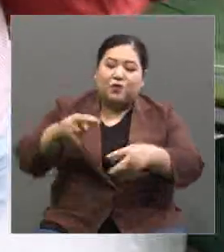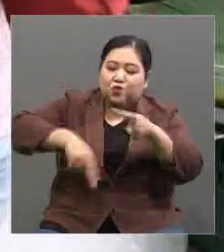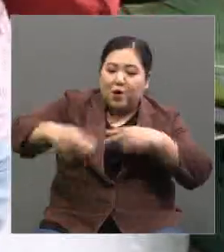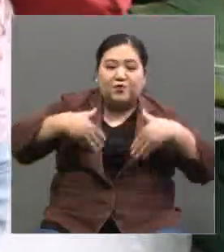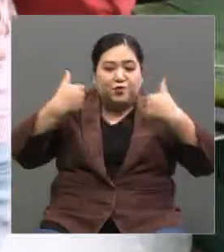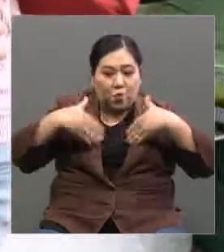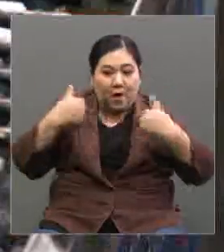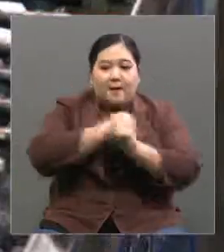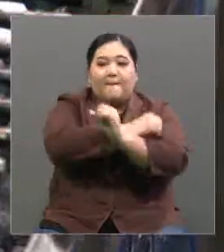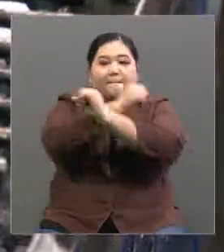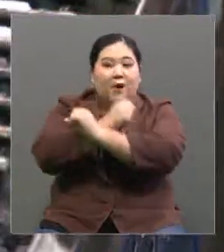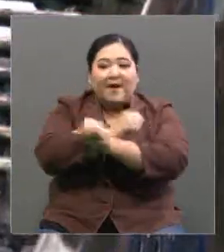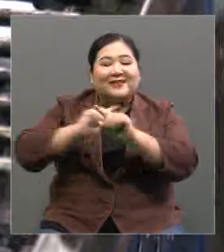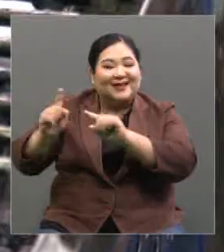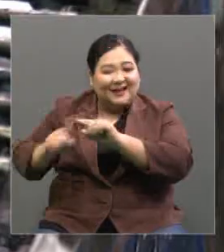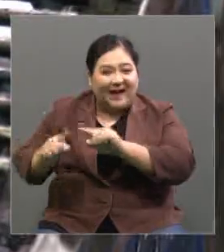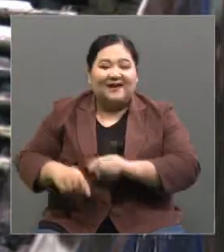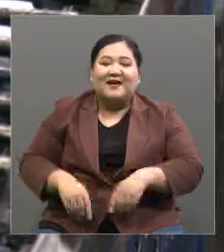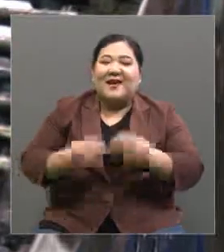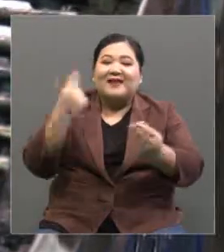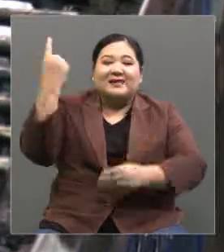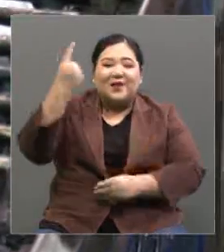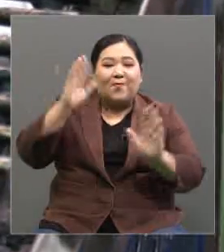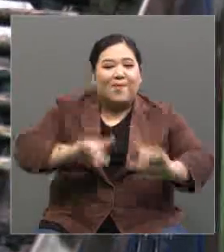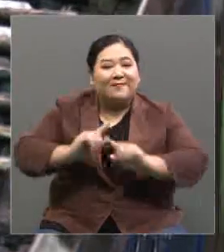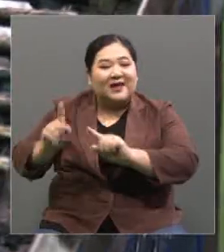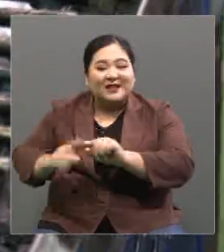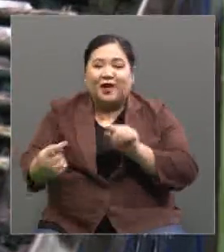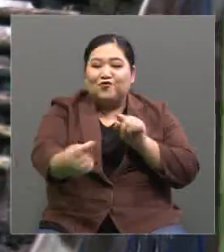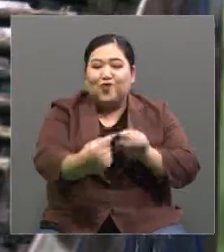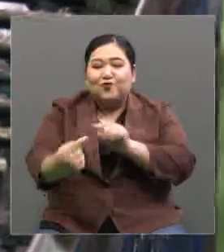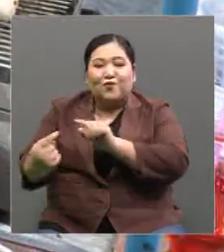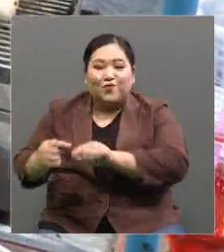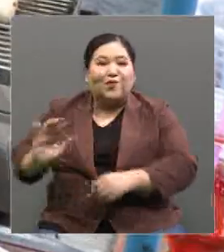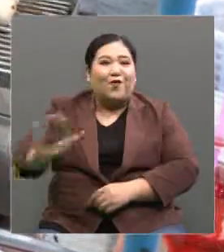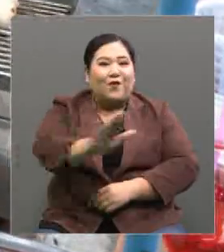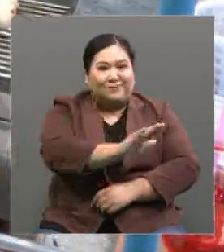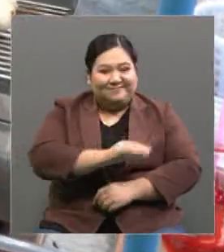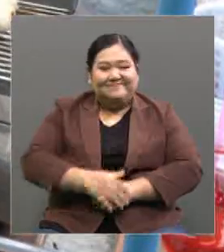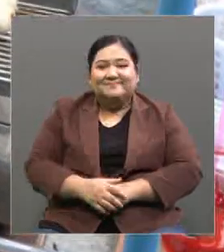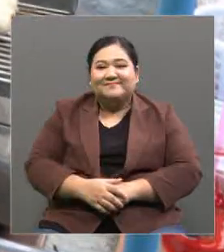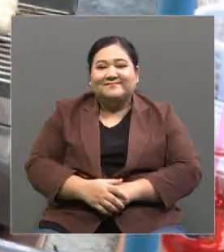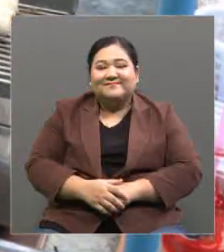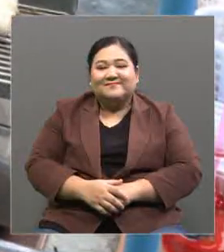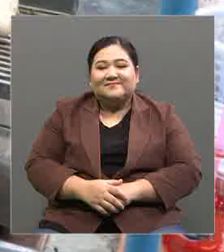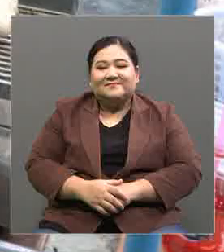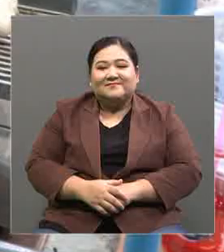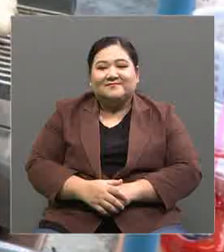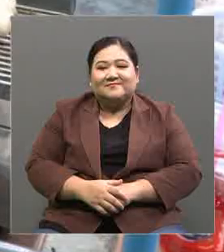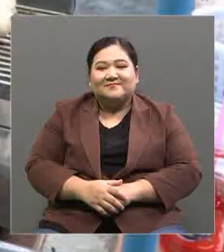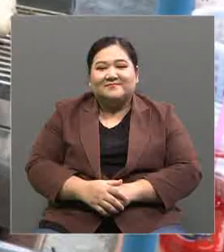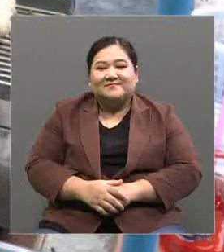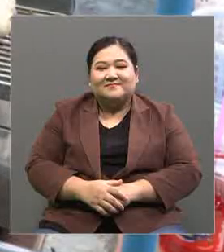ด้านความปลอดภัยและนำเสนอรูปแบบการท่องเที่ยวที่ตอบสนองกระแสความต้องการของนักท่องเที่ยวแต่ยังคงไว้ซึ่ง